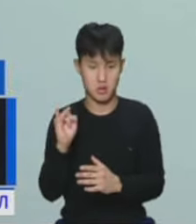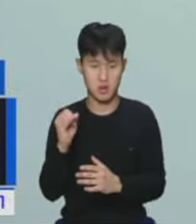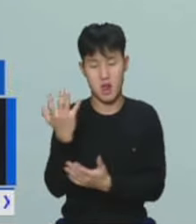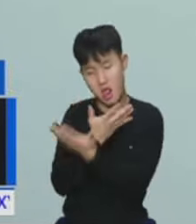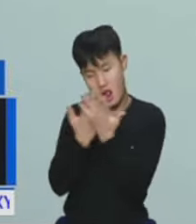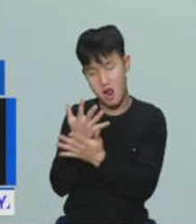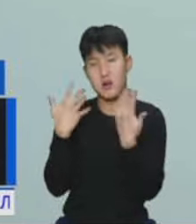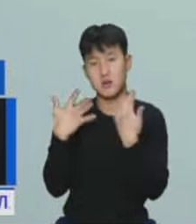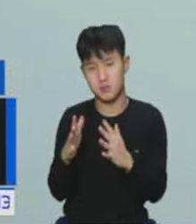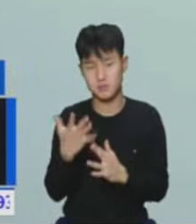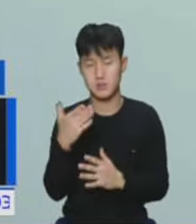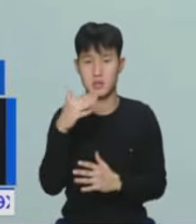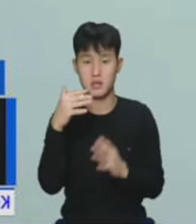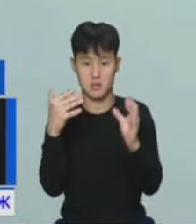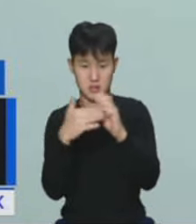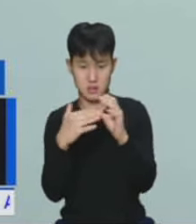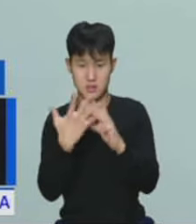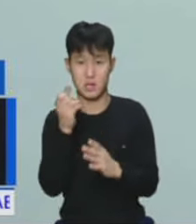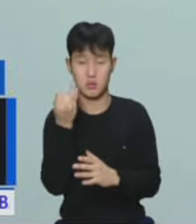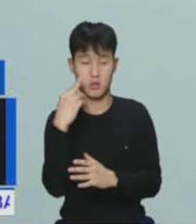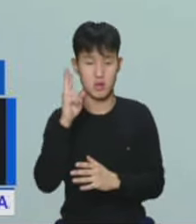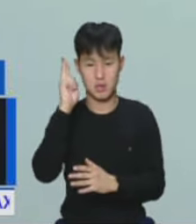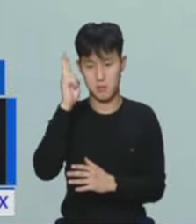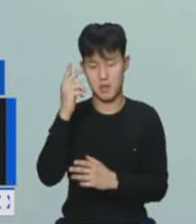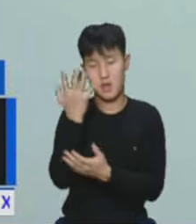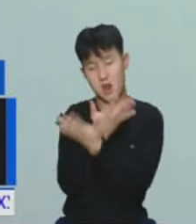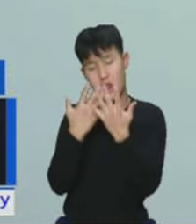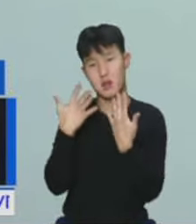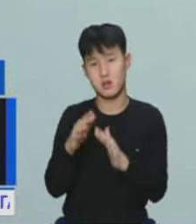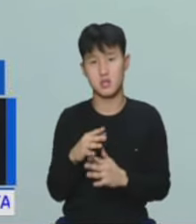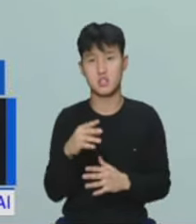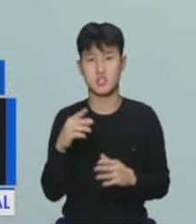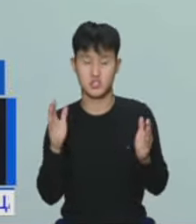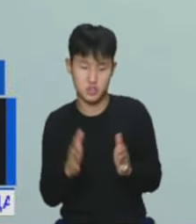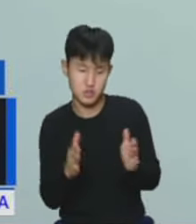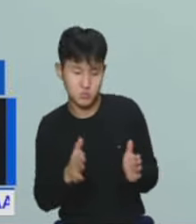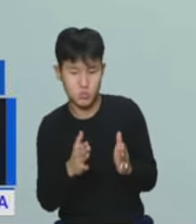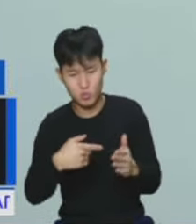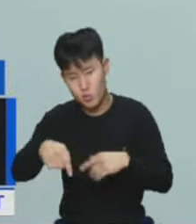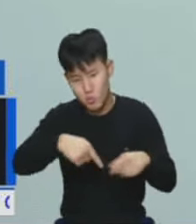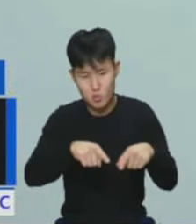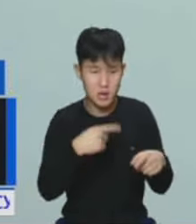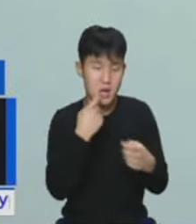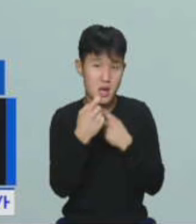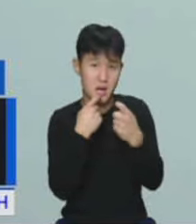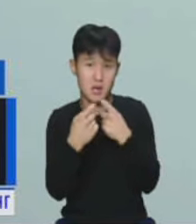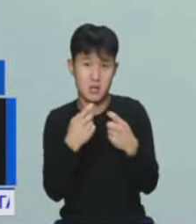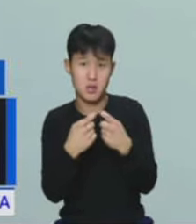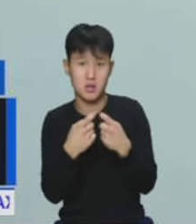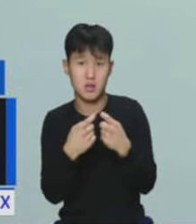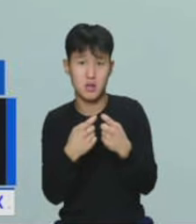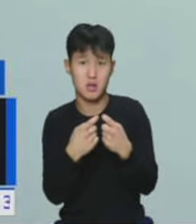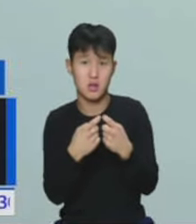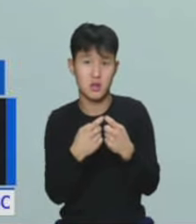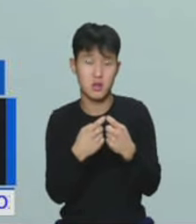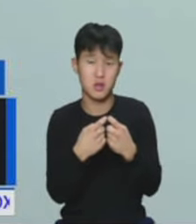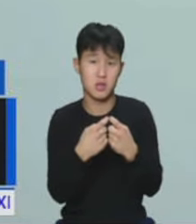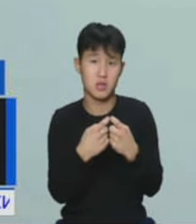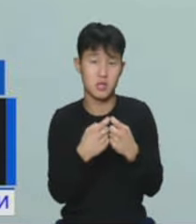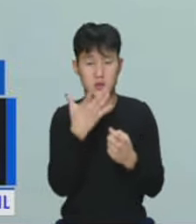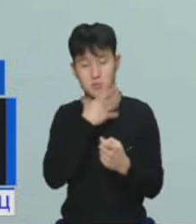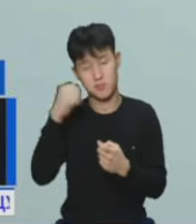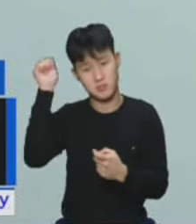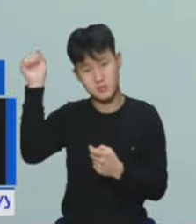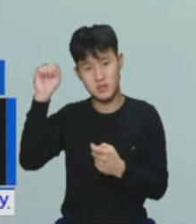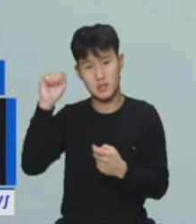ярьлаа. Таван толгойн компани. А зүгээр эн жижиг чипак зүрийн юмнууд ярьж байгаа яг нэг ёлкны үеэр эд нэг